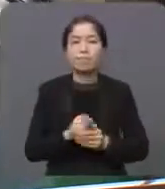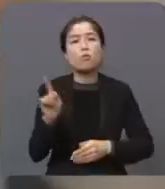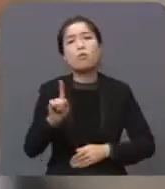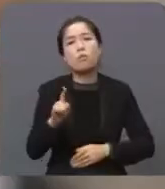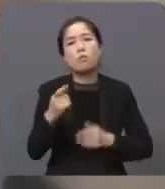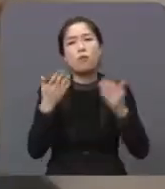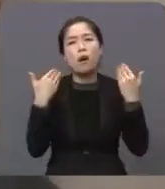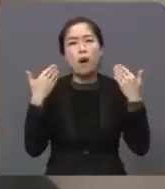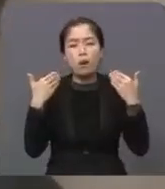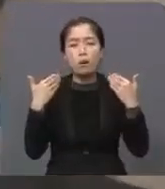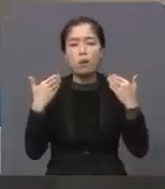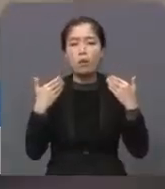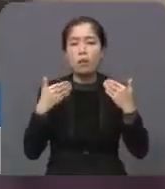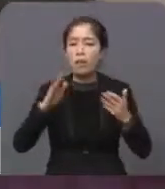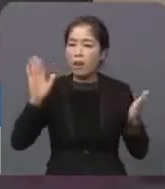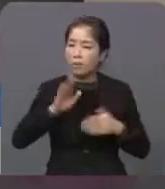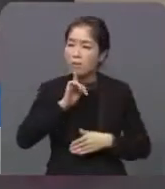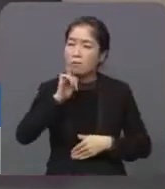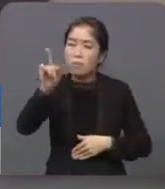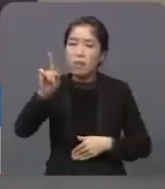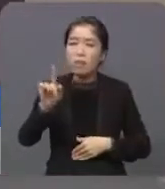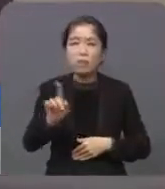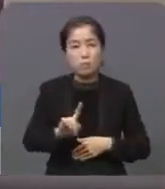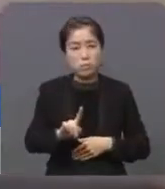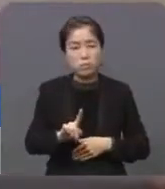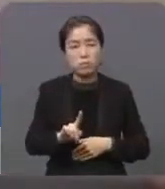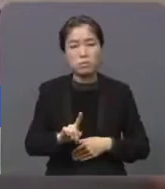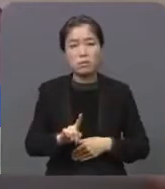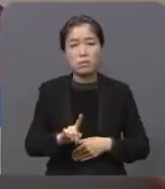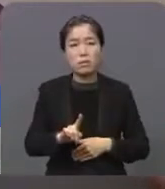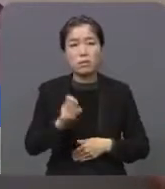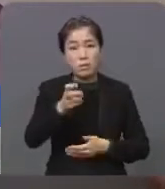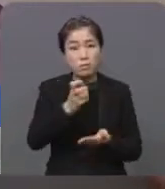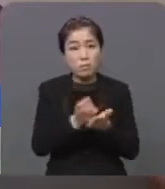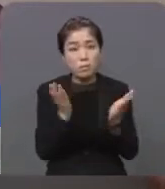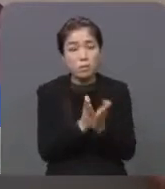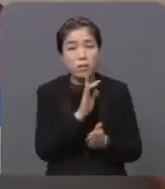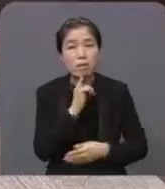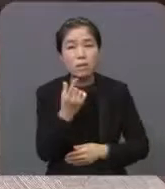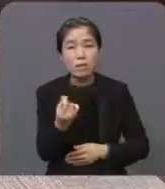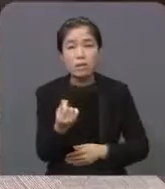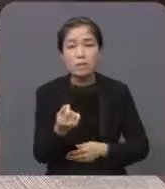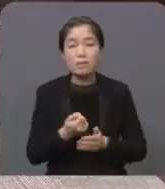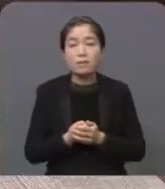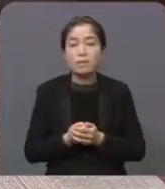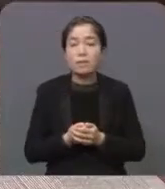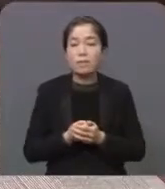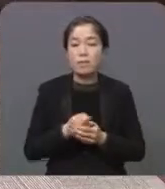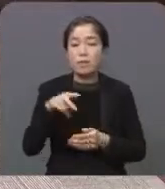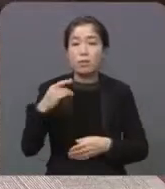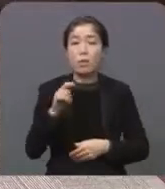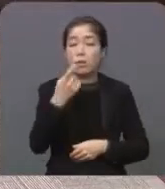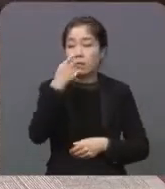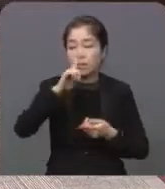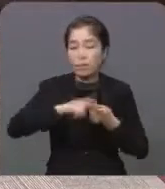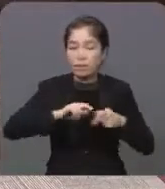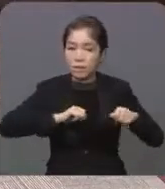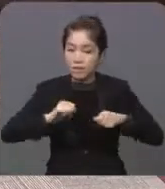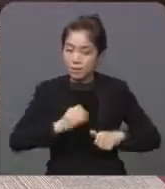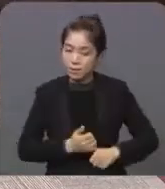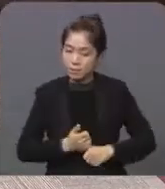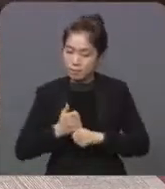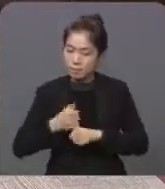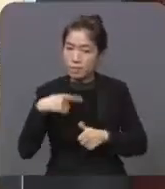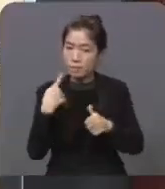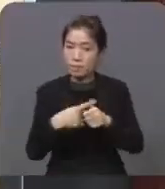학교가 학생들을 고발합니까? 그게 법대로 하는 거예요? 또 도연 학원에 대한 대응이